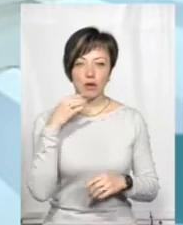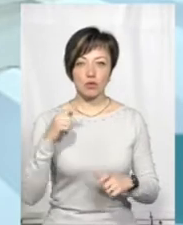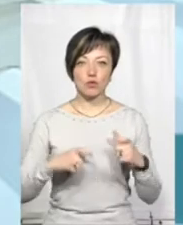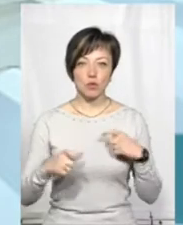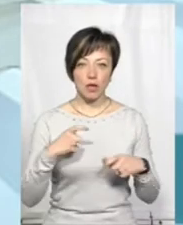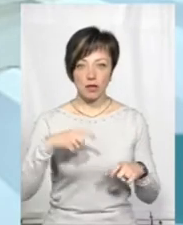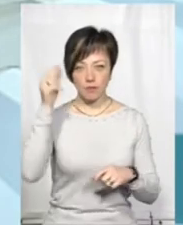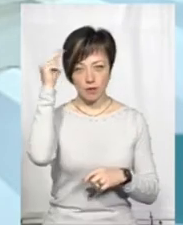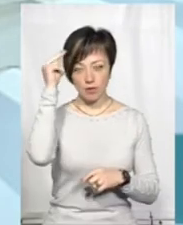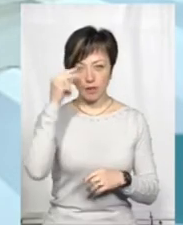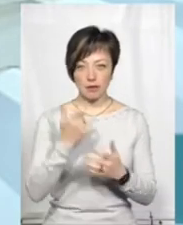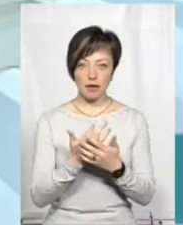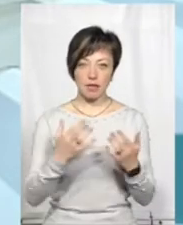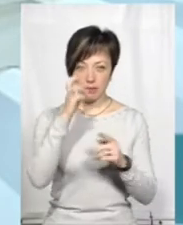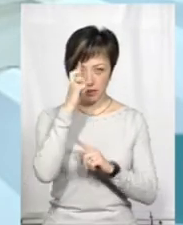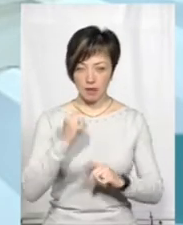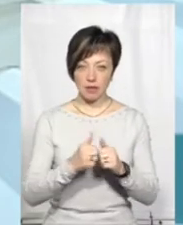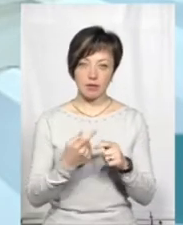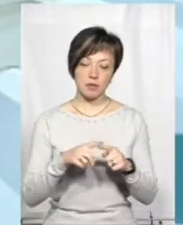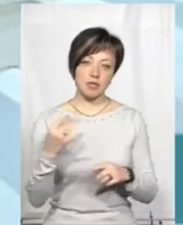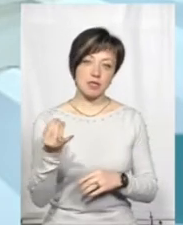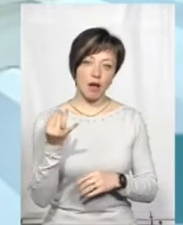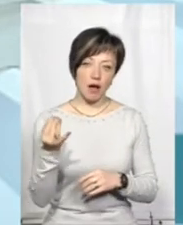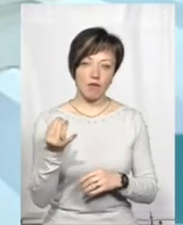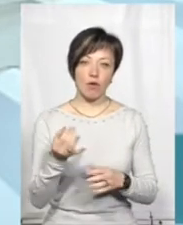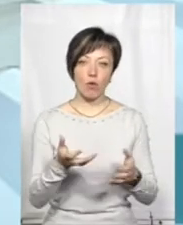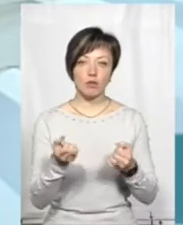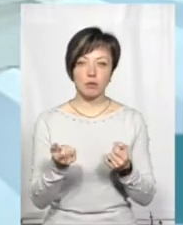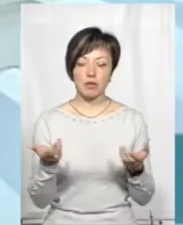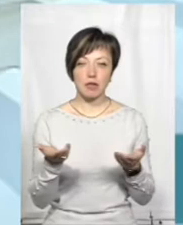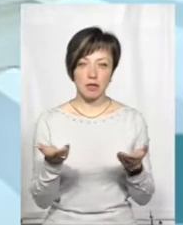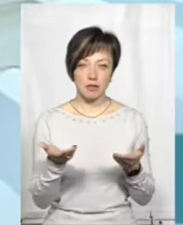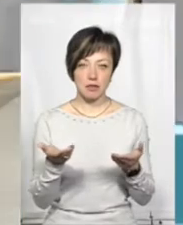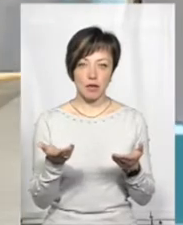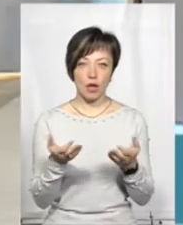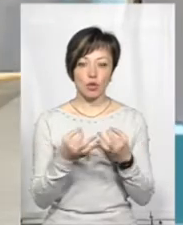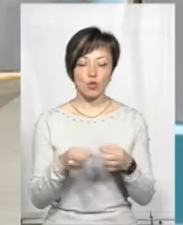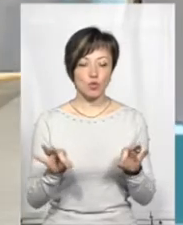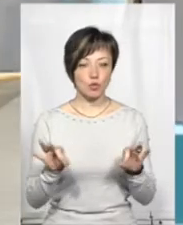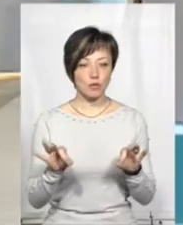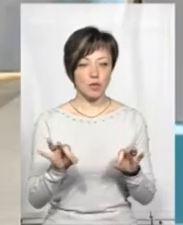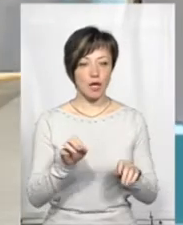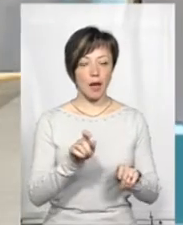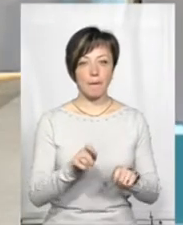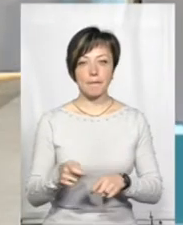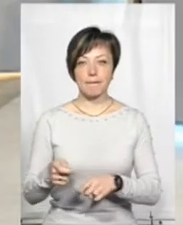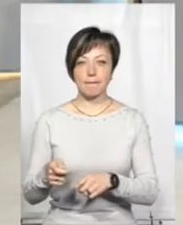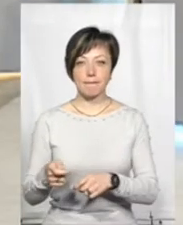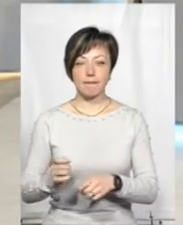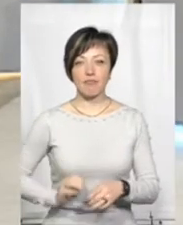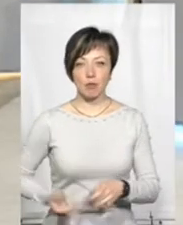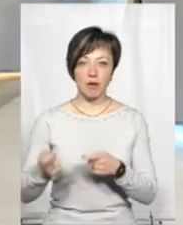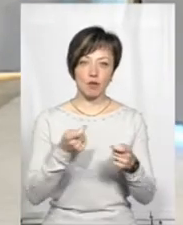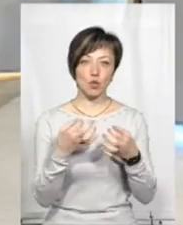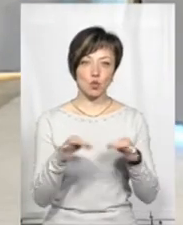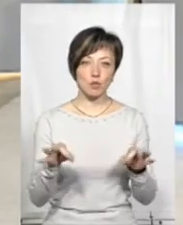студентів наших навчається в різних країнах, і тому їм це цікаво отримати якісь, скажімо так, доступних перевізників і доступні ціни на квитки